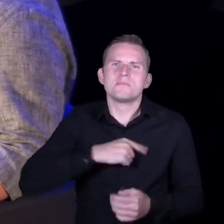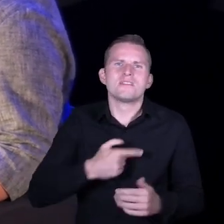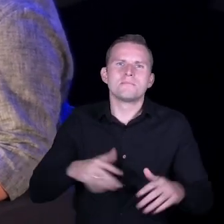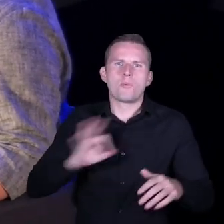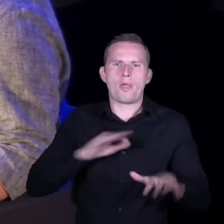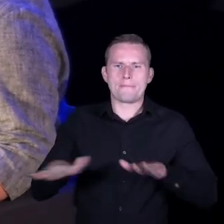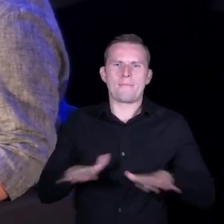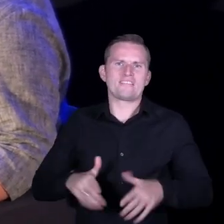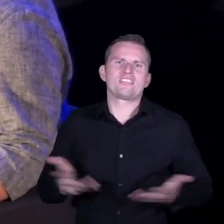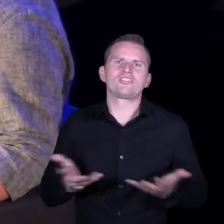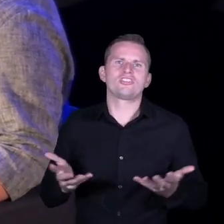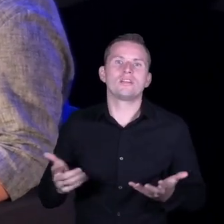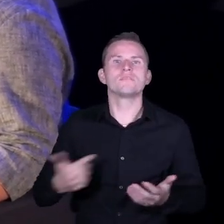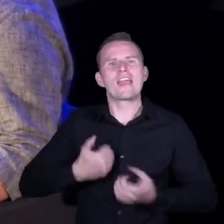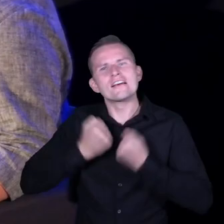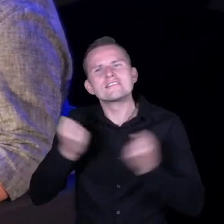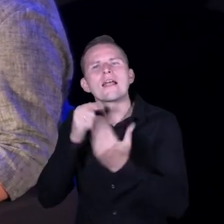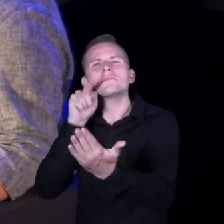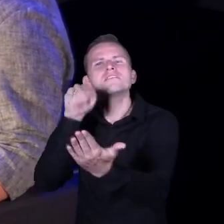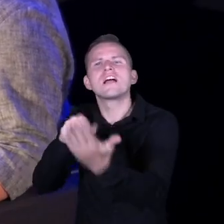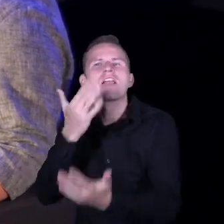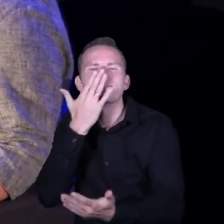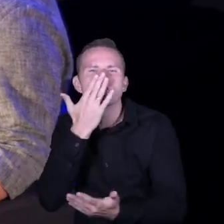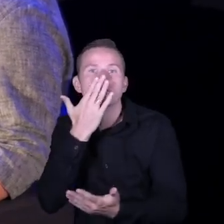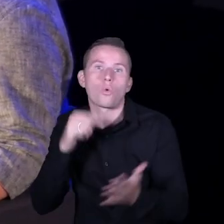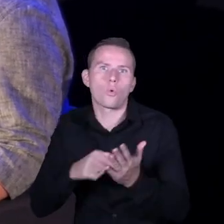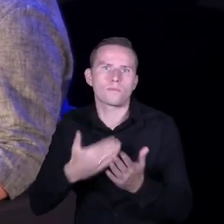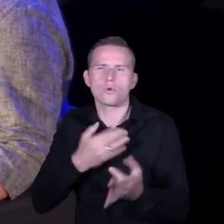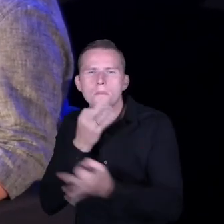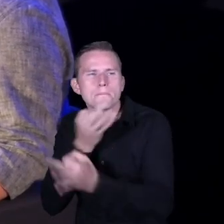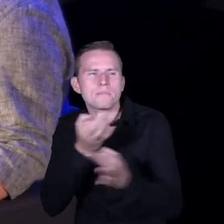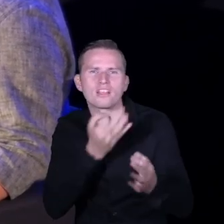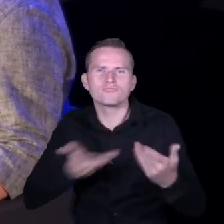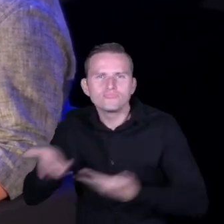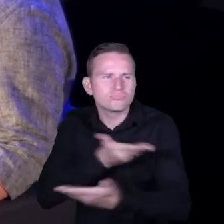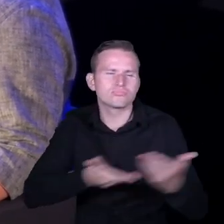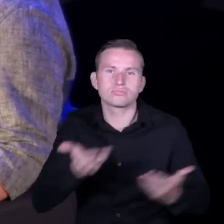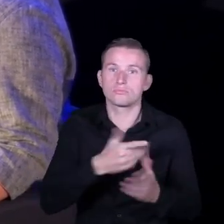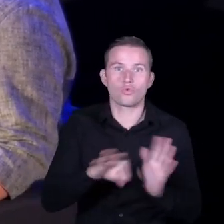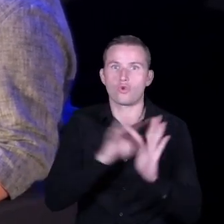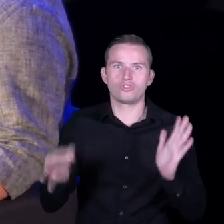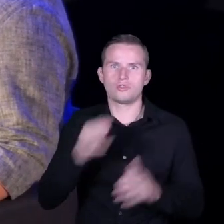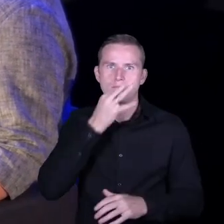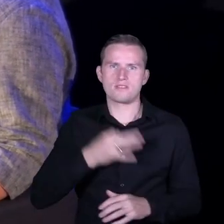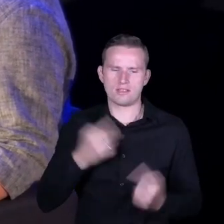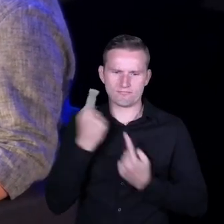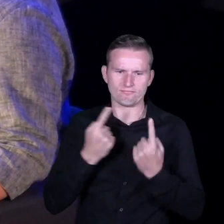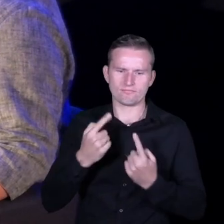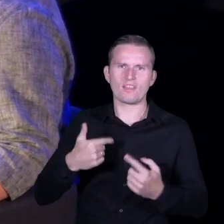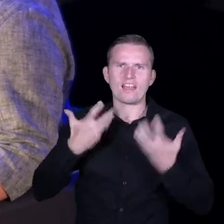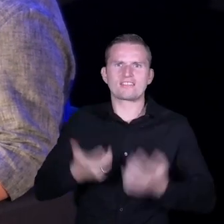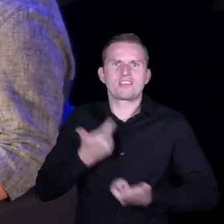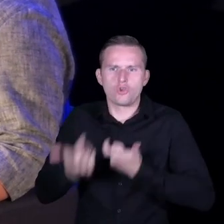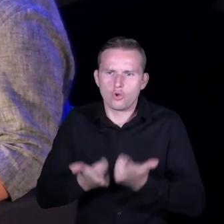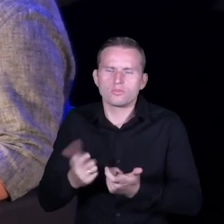widzimy i dokąd chcemy dojść. I to pytanie towarzyszy nam do dziś, tak? Co chcesz zrobić i czego